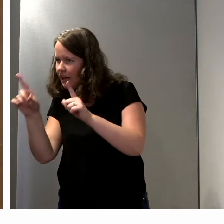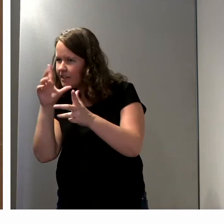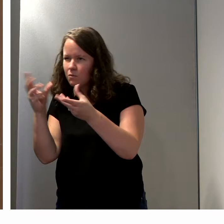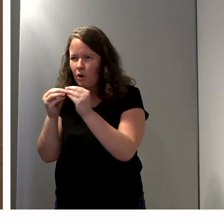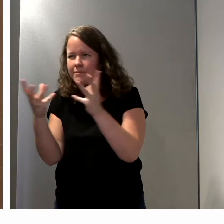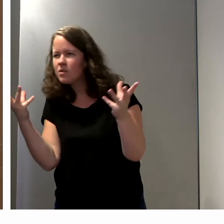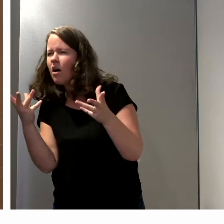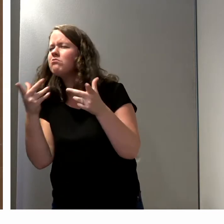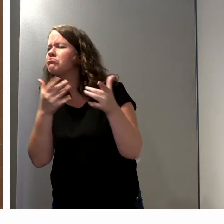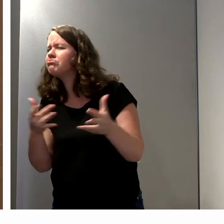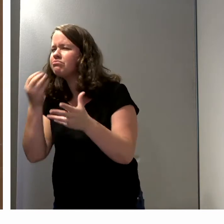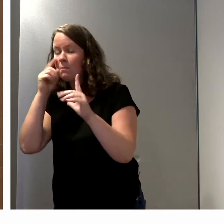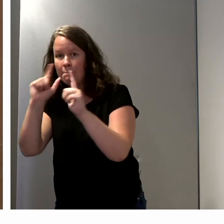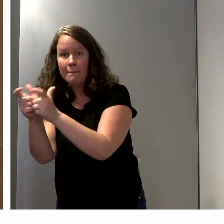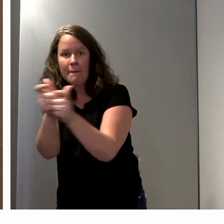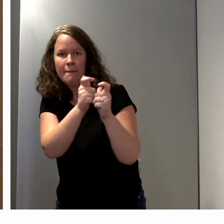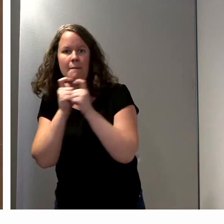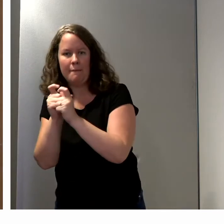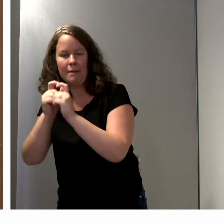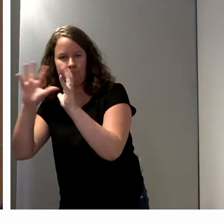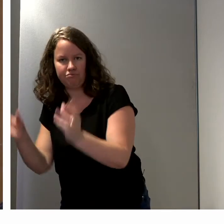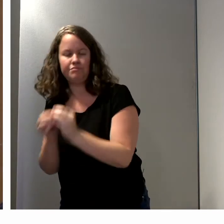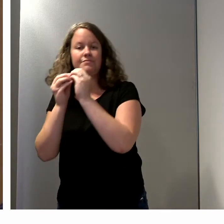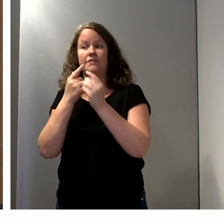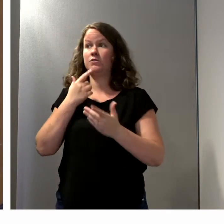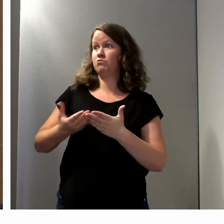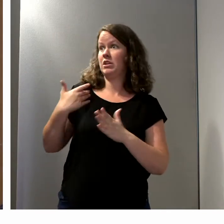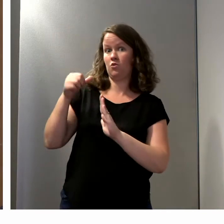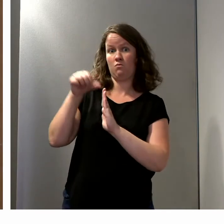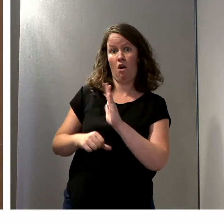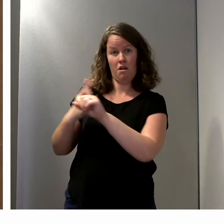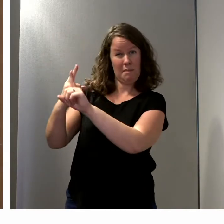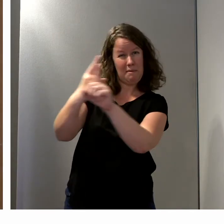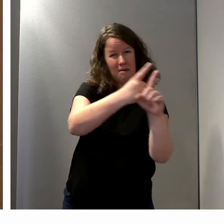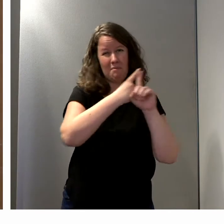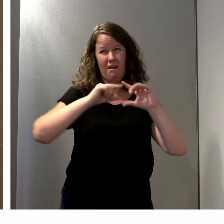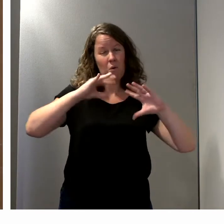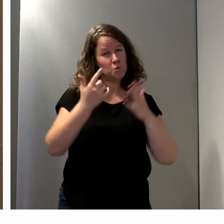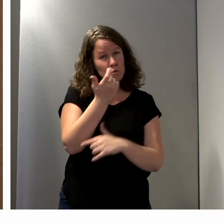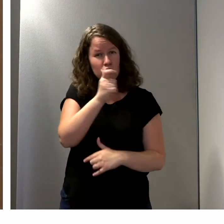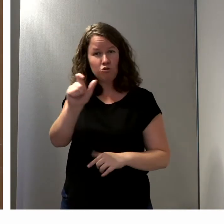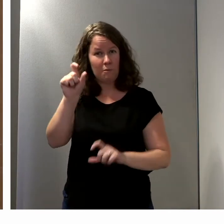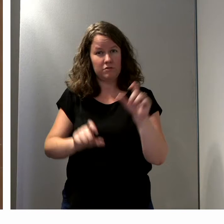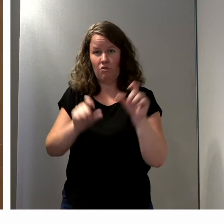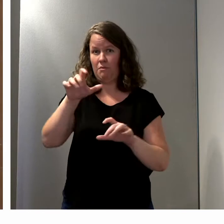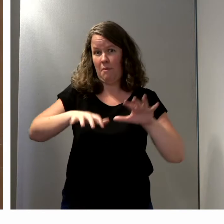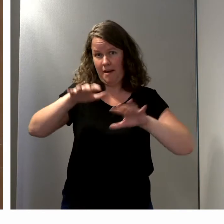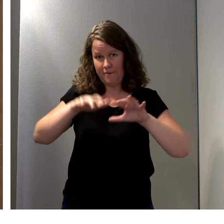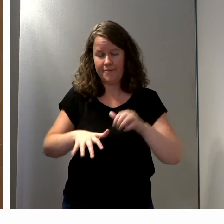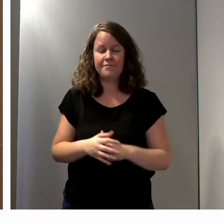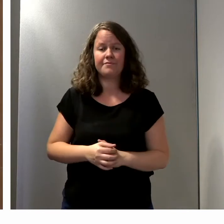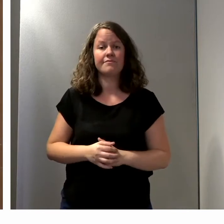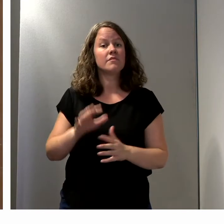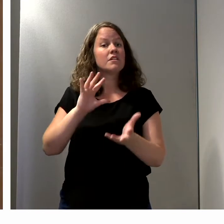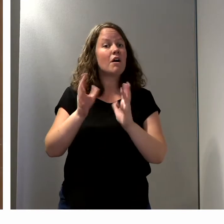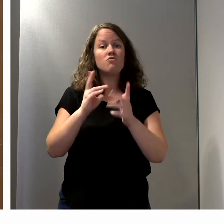qui se posaient. Et donc, en quelques mois, ils sont allés à la rencontre de plus de 200 Françaises et Français. Et parfois, sur certaines démarches qui